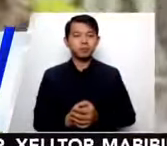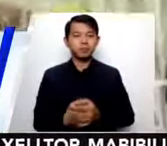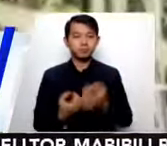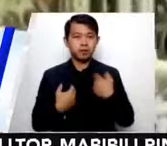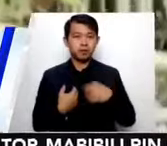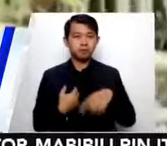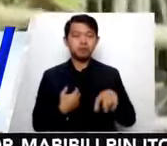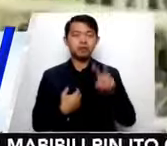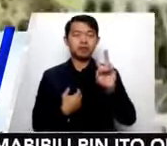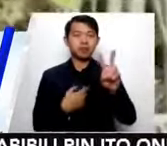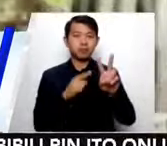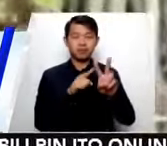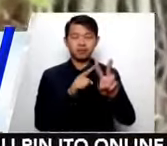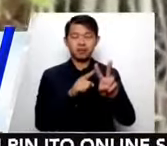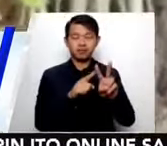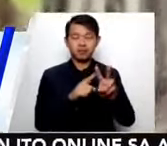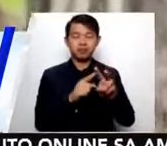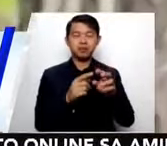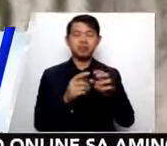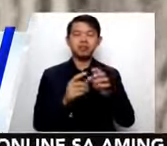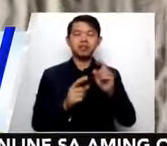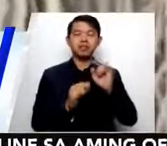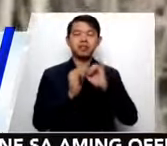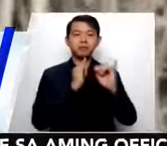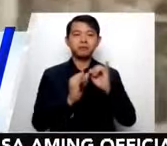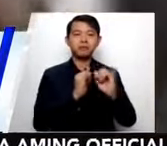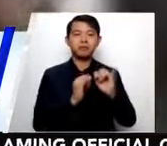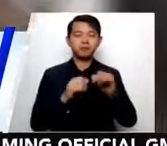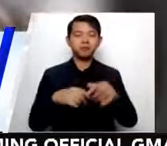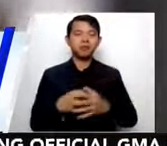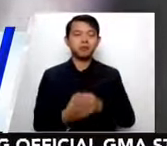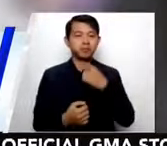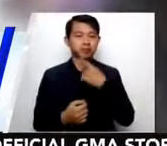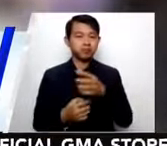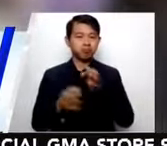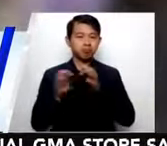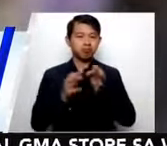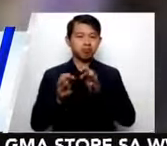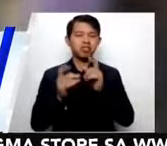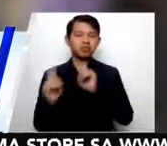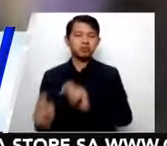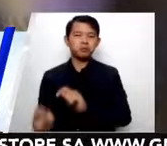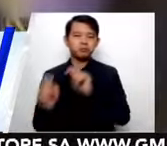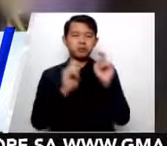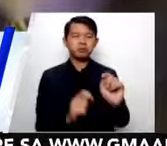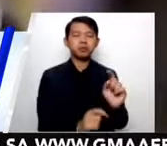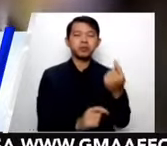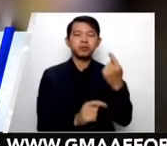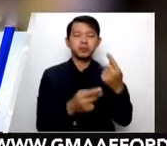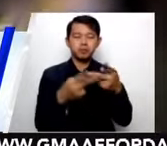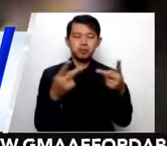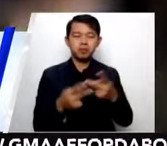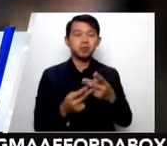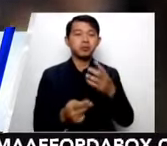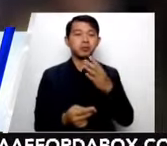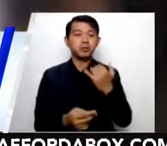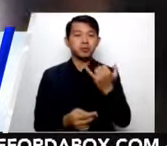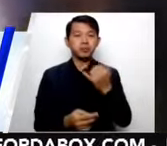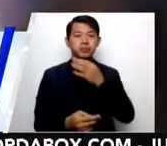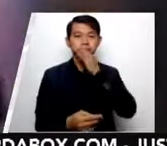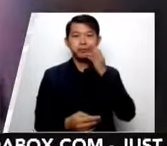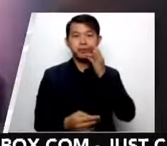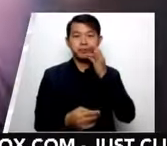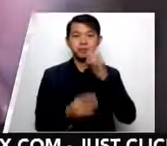ng tarsher depensa niya inilipat lang nila ang mga ito nililinis daw kasi nila ang farm ng kanilang kaanak kung saan nakita